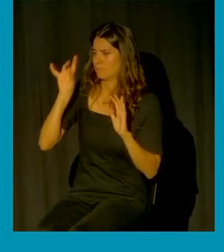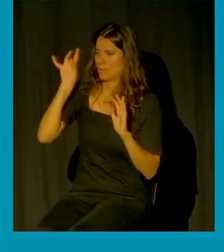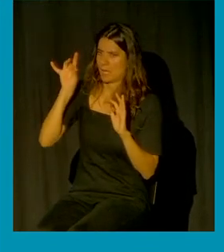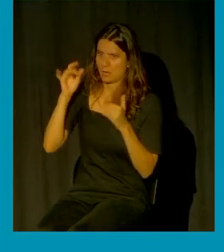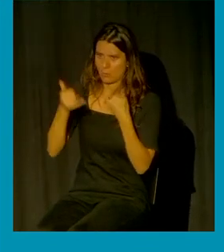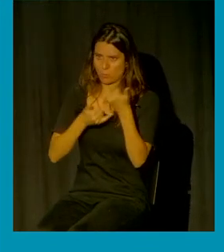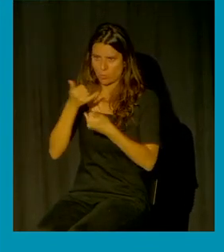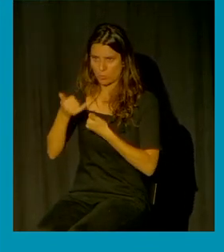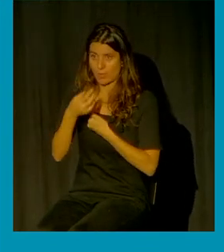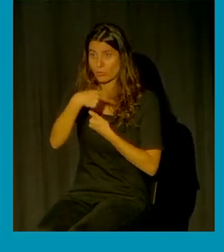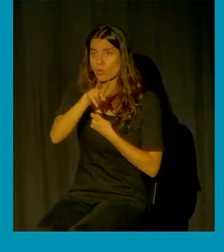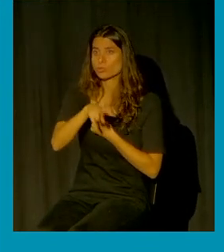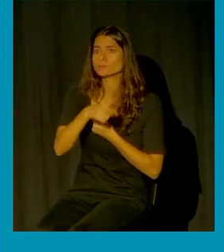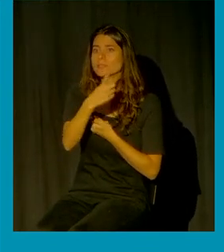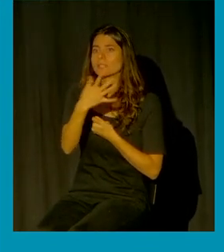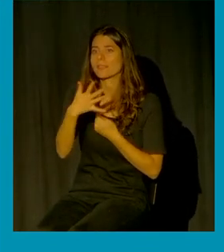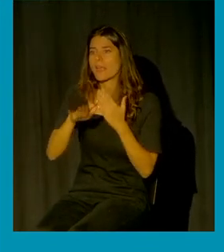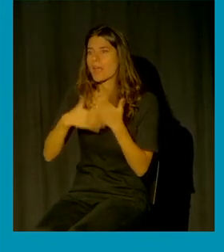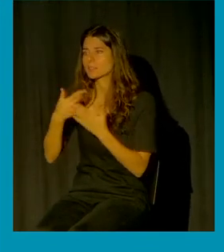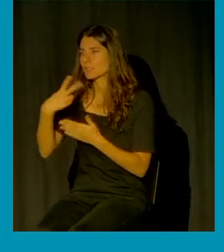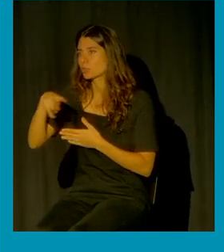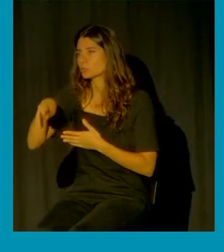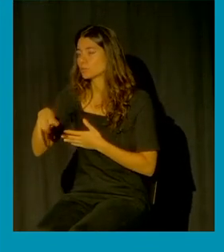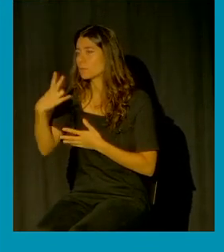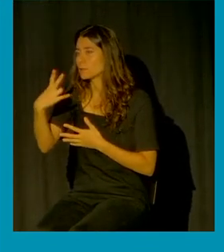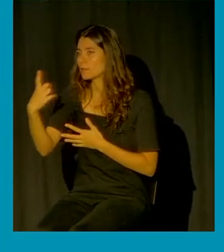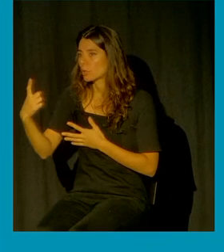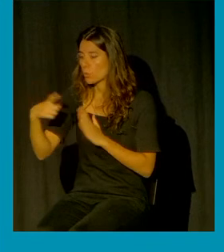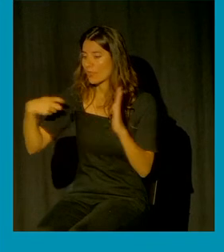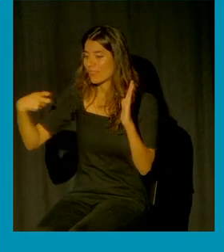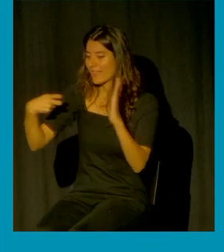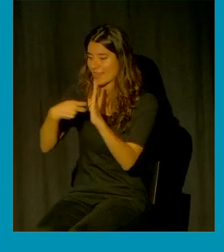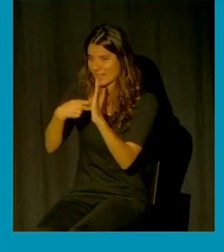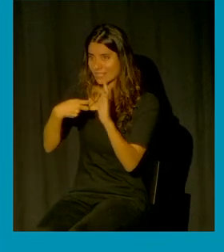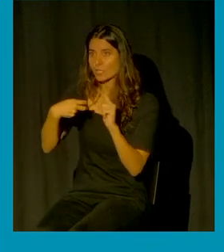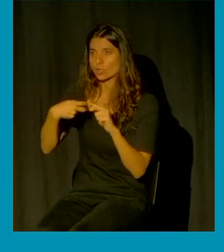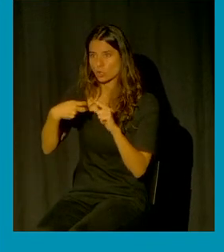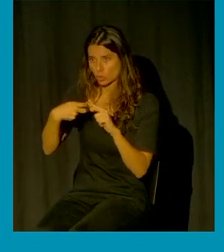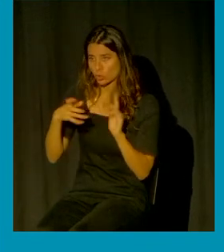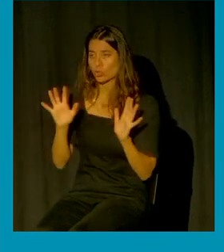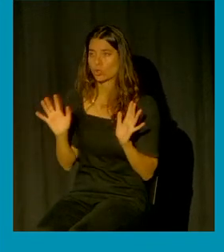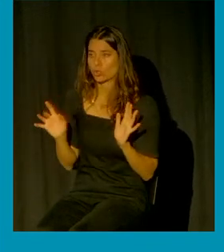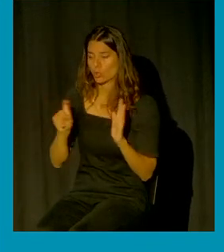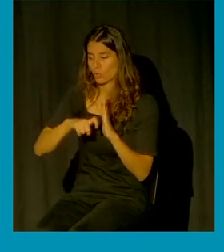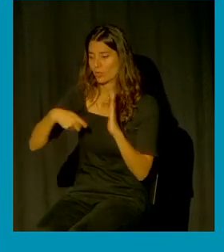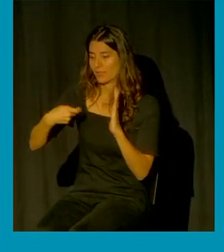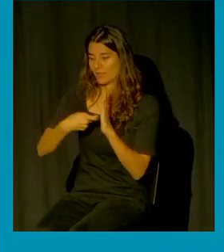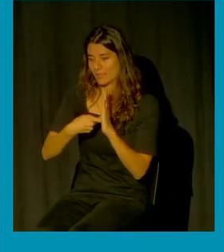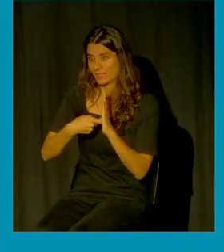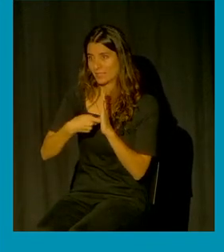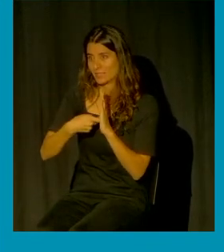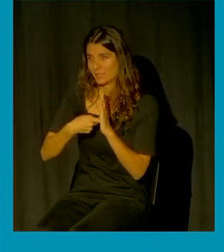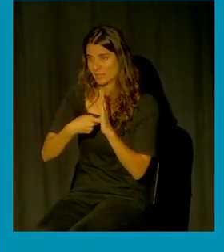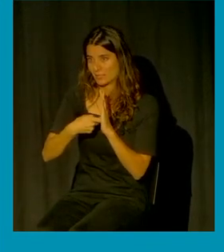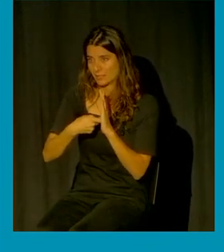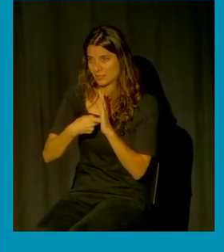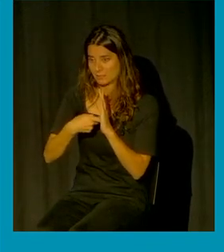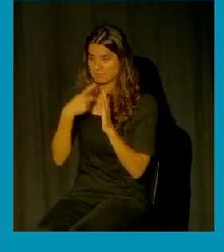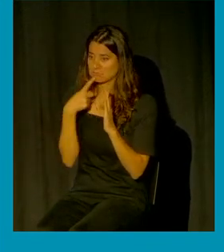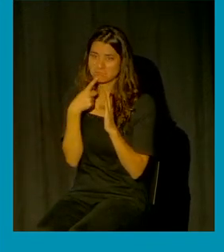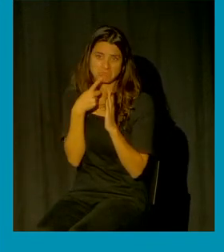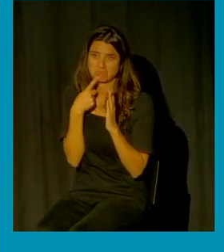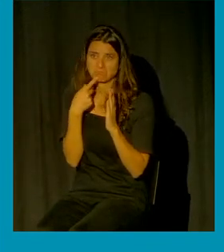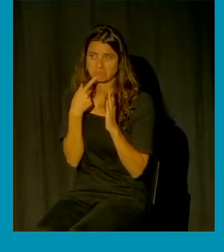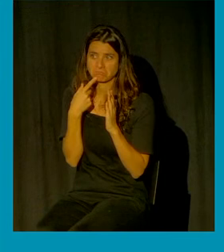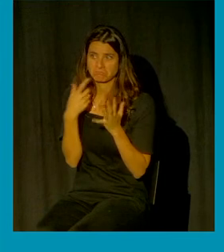2021 un delicte imposat pel conveni d'Istanbul hagi estat infra diguem-ne